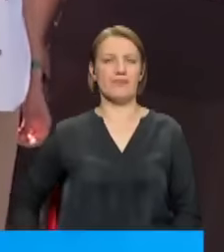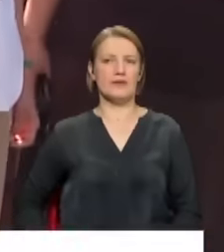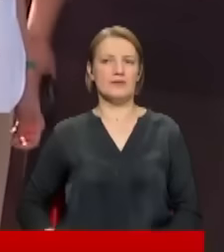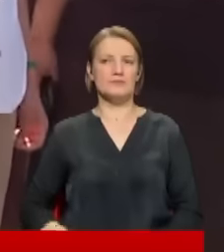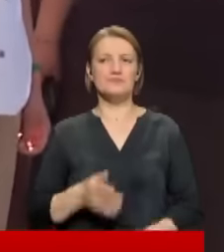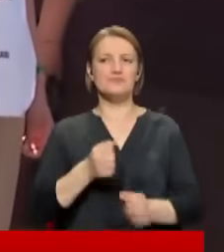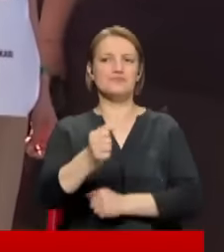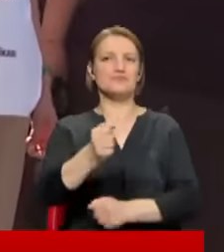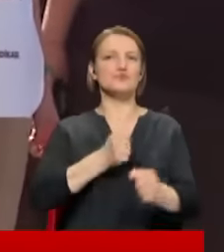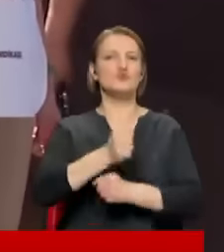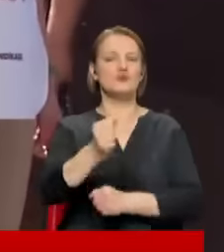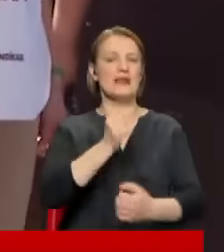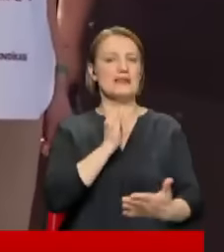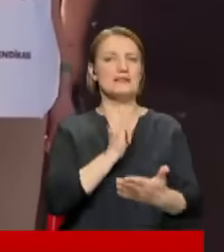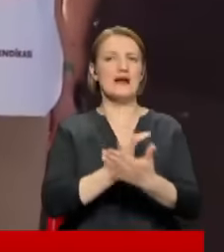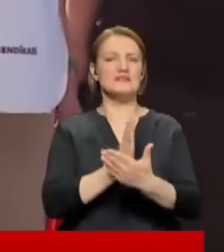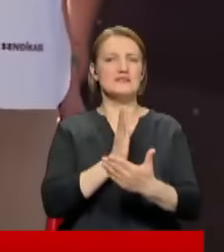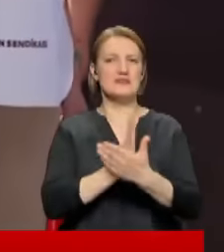Mücadele dersini